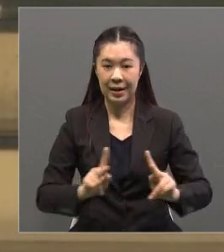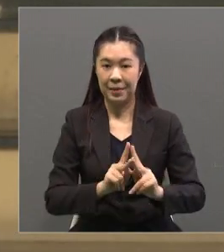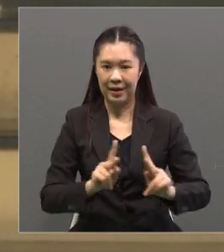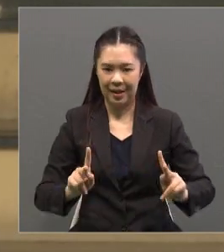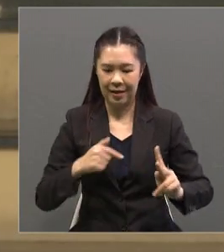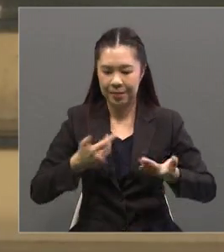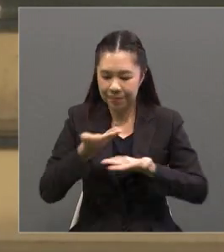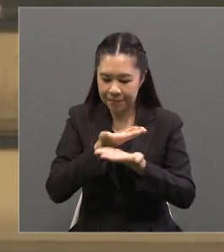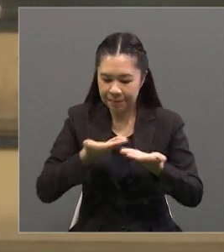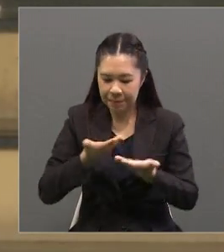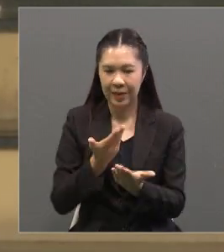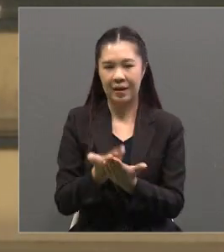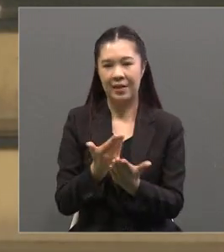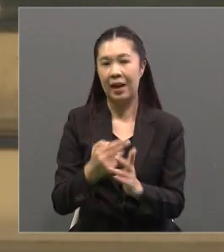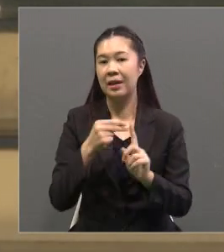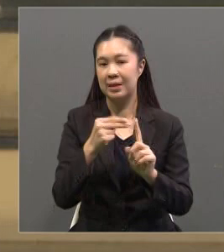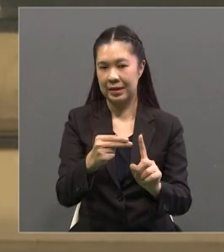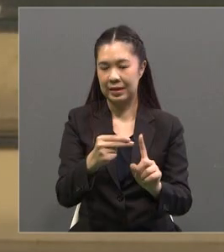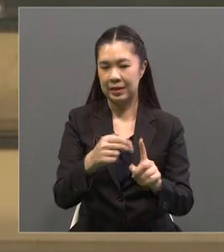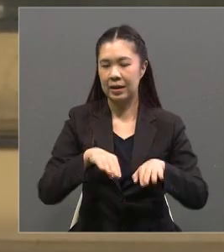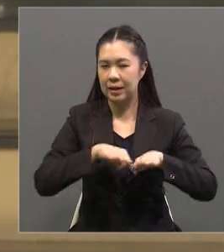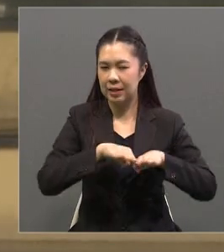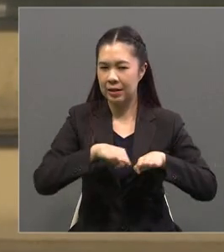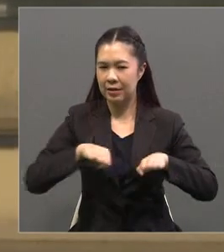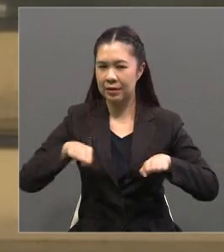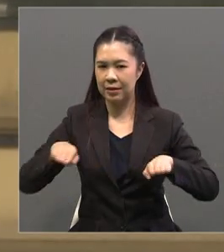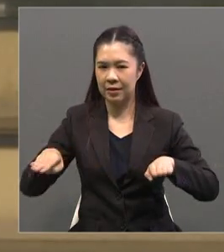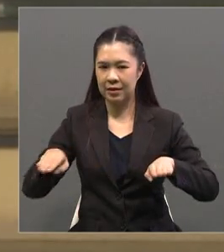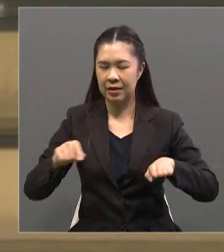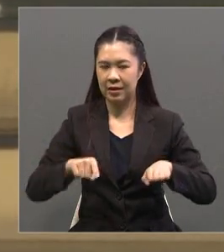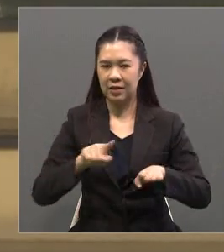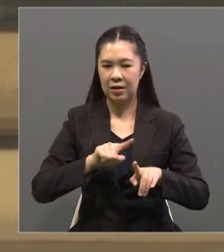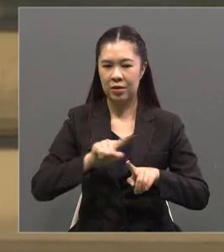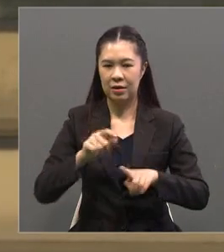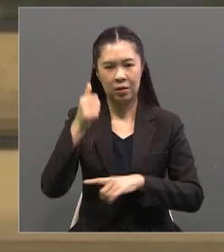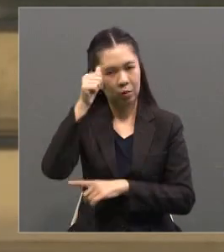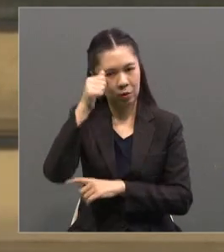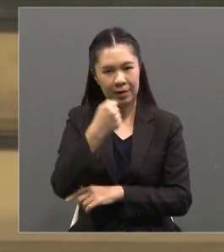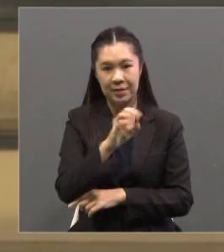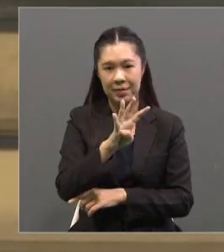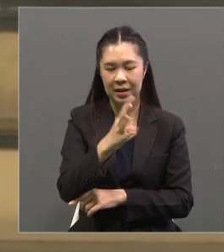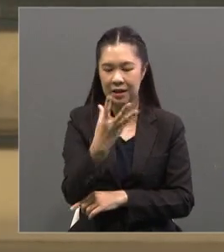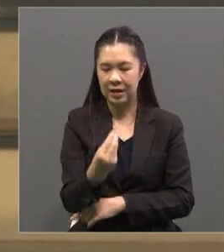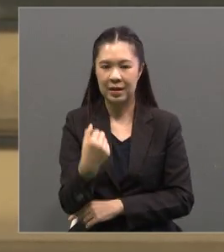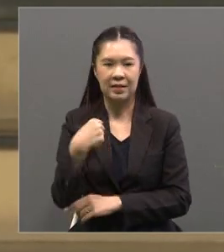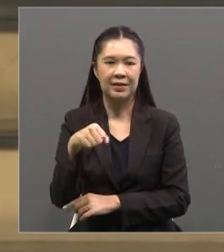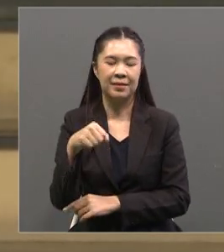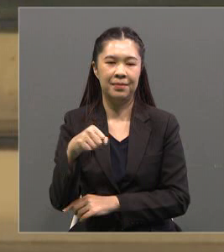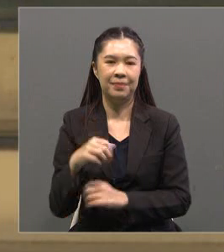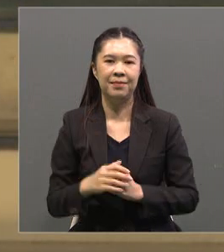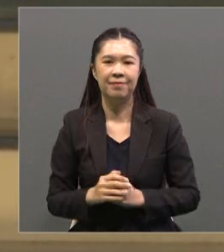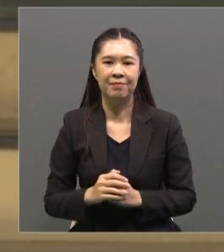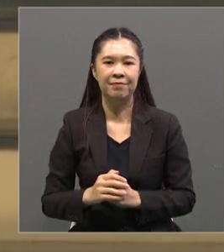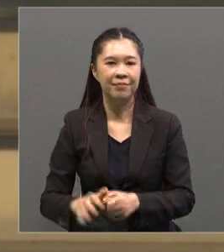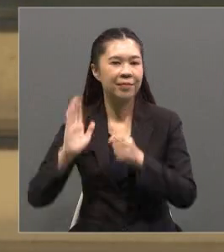พิจารณาเรื่องดิจิทัลวอลเล็ตที่ขีดเส้นไว้จากเดิมเนี่ยที่รับปากไว้14วันตอนนี้น่ะมันเหลือ10วันแล้วนะคะอันนี้เป็นการ